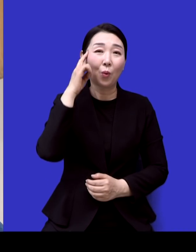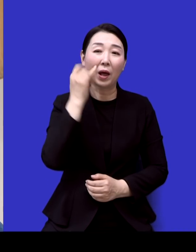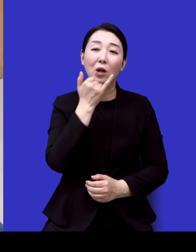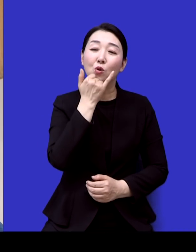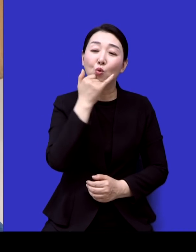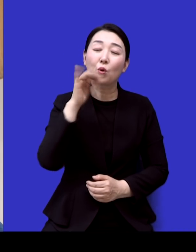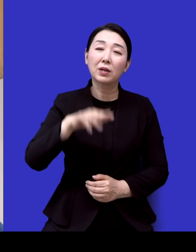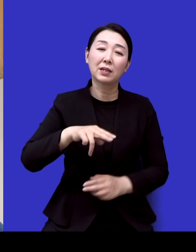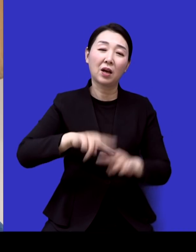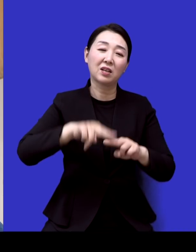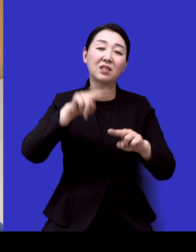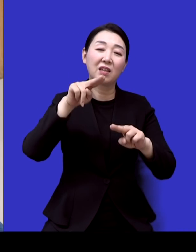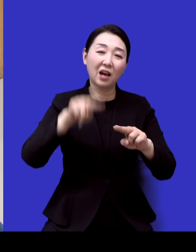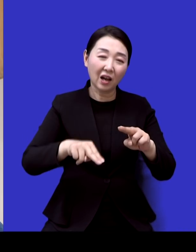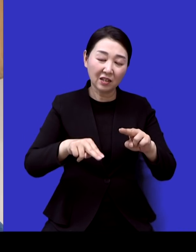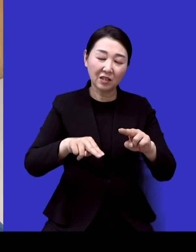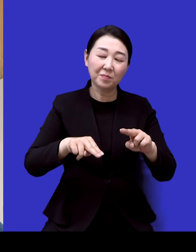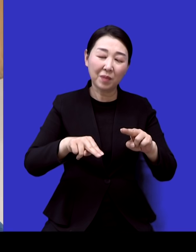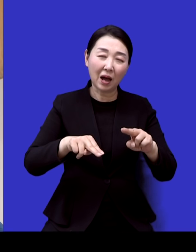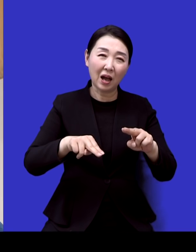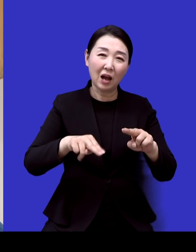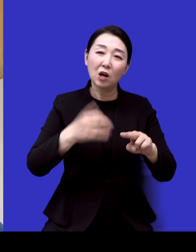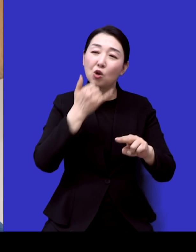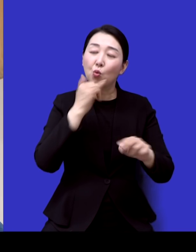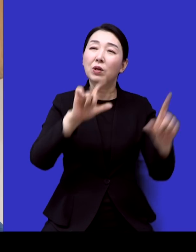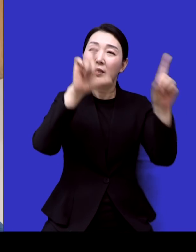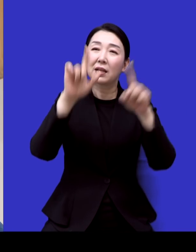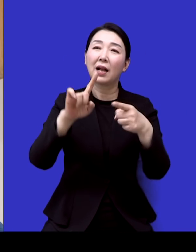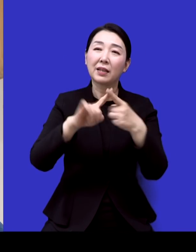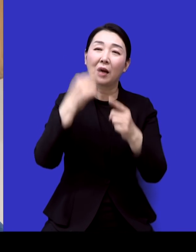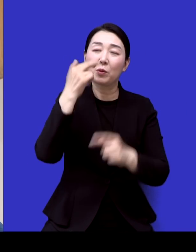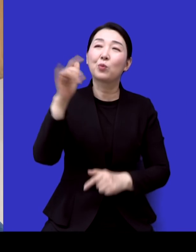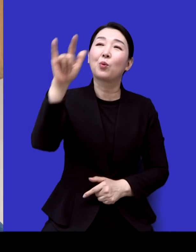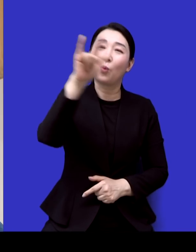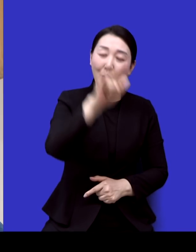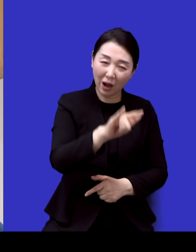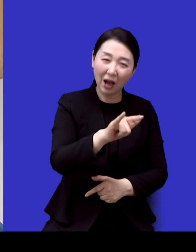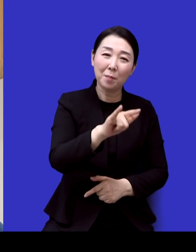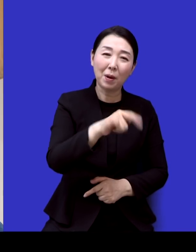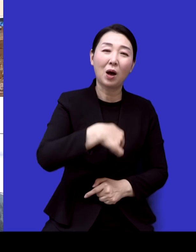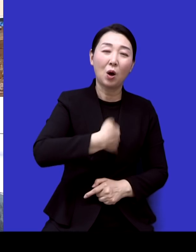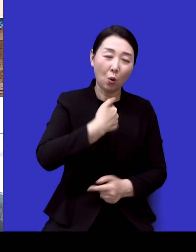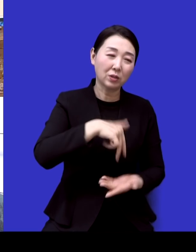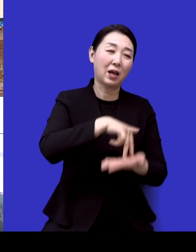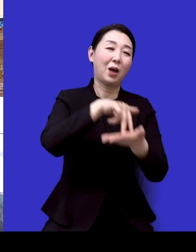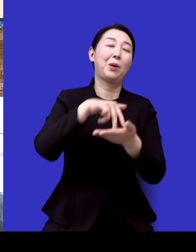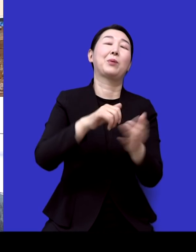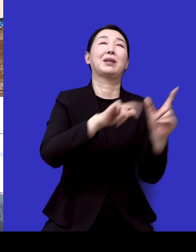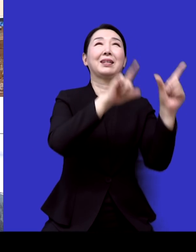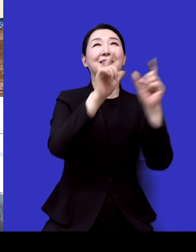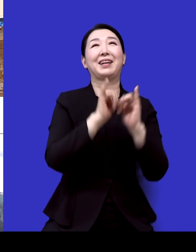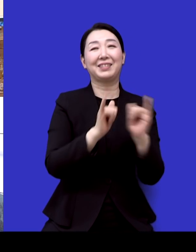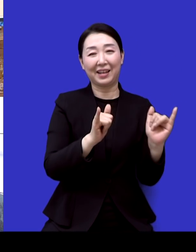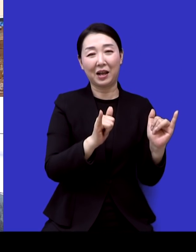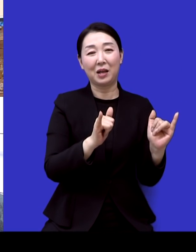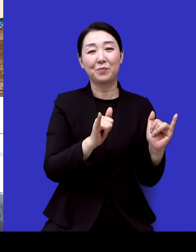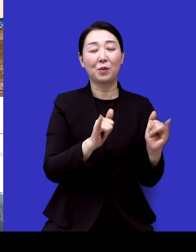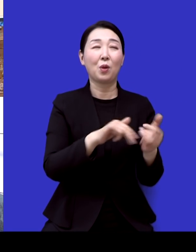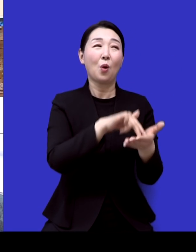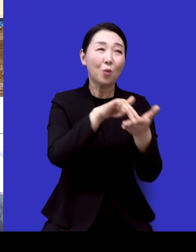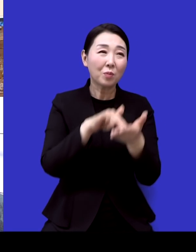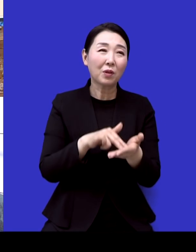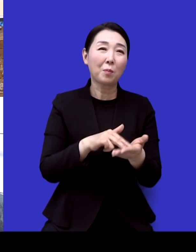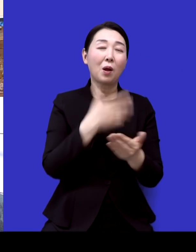이민 오신 혼자 외롭게 사시는 할아버지셨어요. 예. 그래서 외롭다고 하셔서 뭐 손도 잡아드리고 네. 복음도